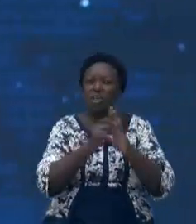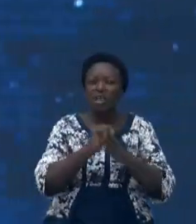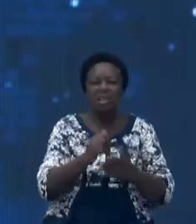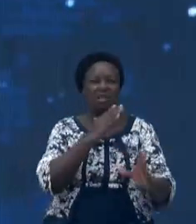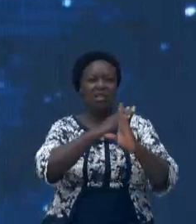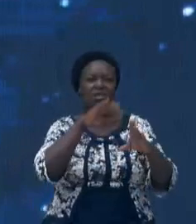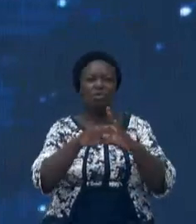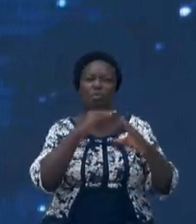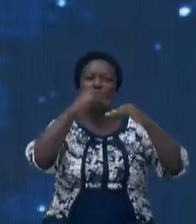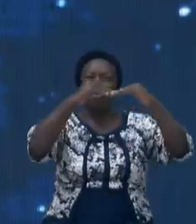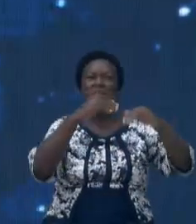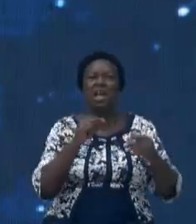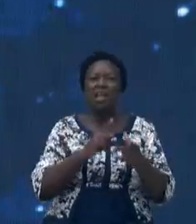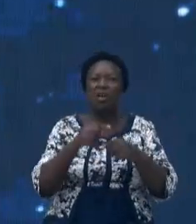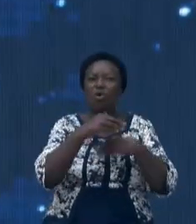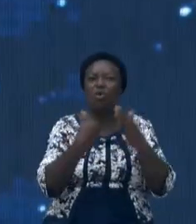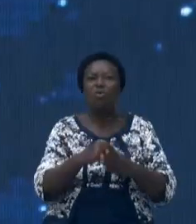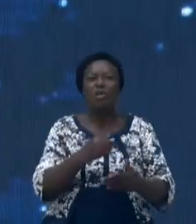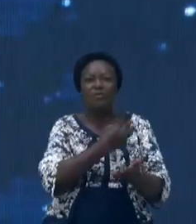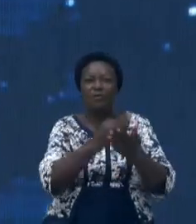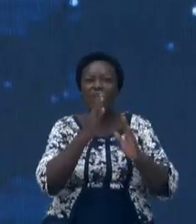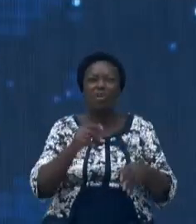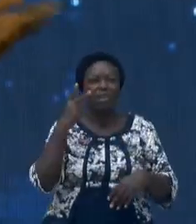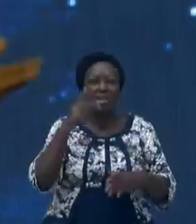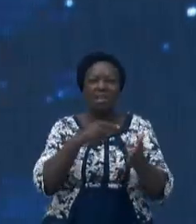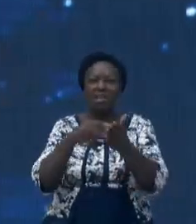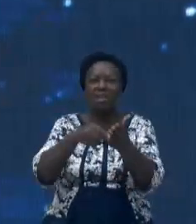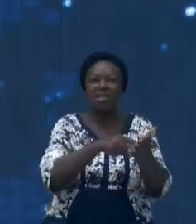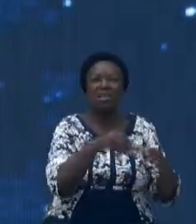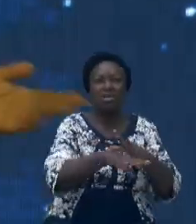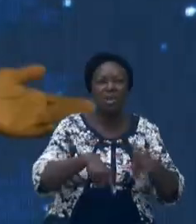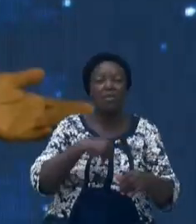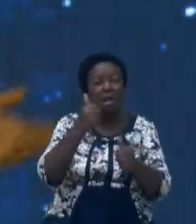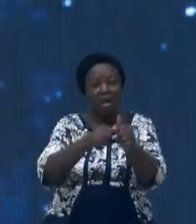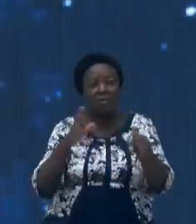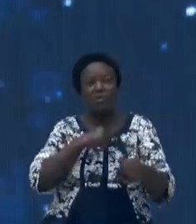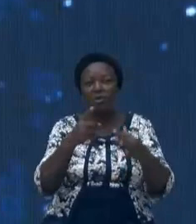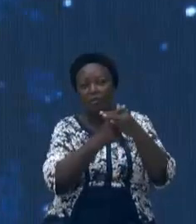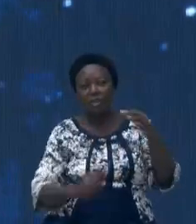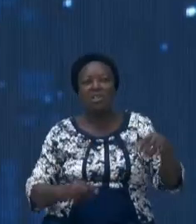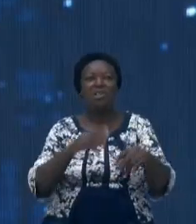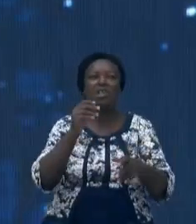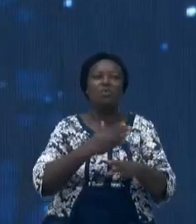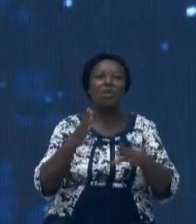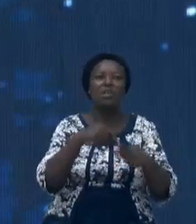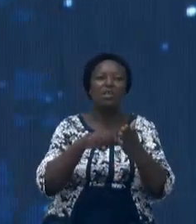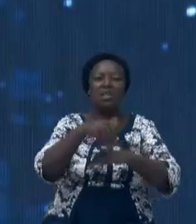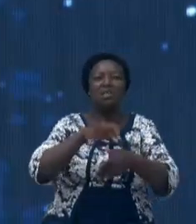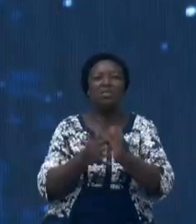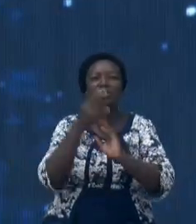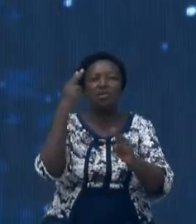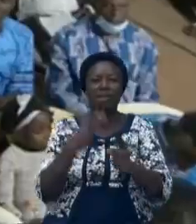toutes ces choses qui empêche tout progrès et tous les échecs regarde ceux ci les gars cela